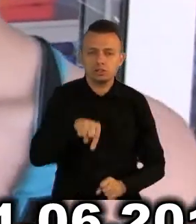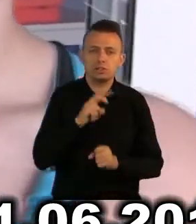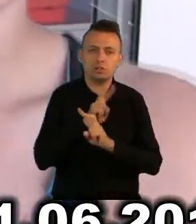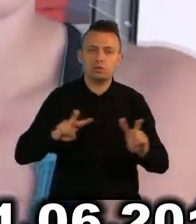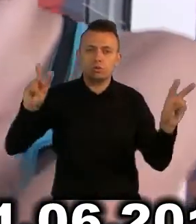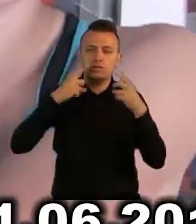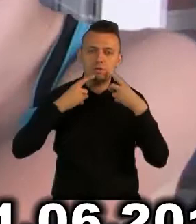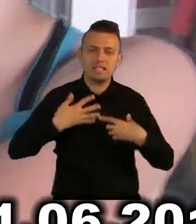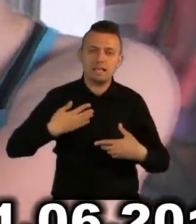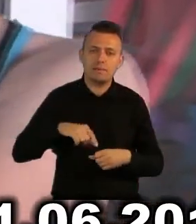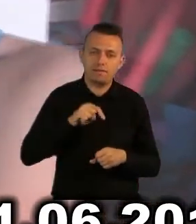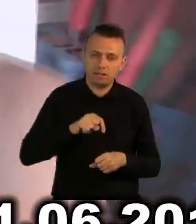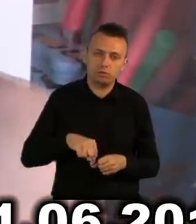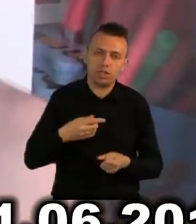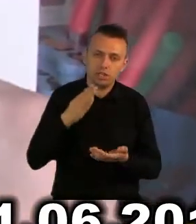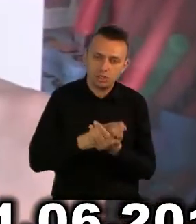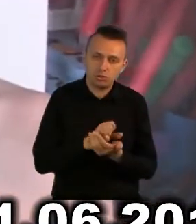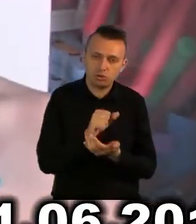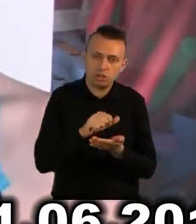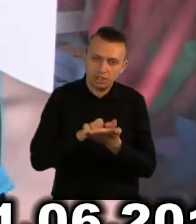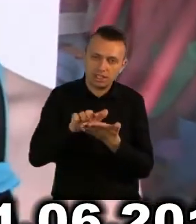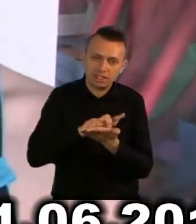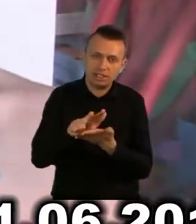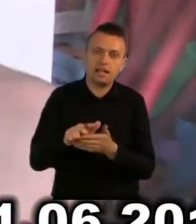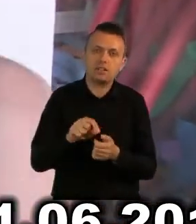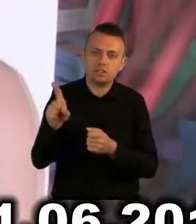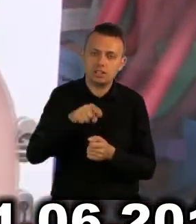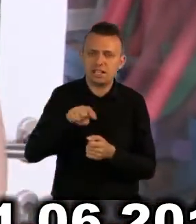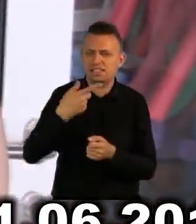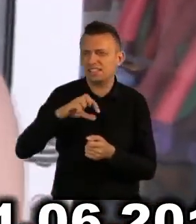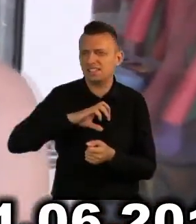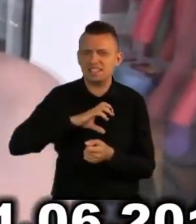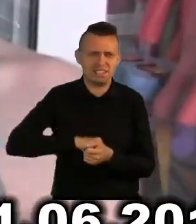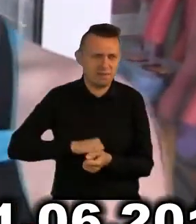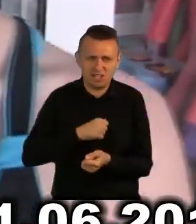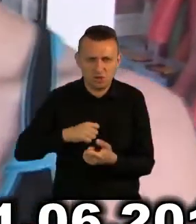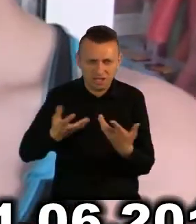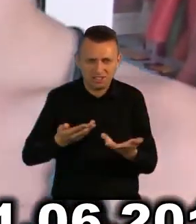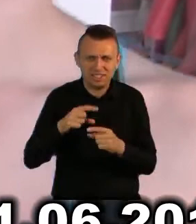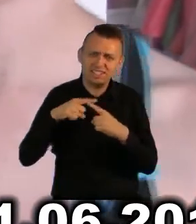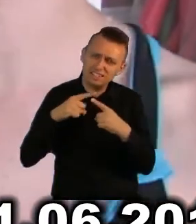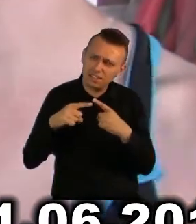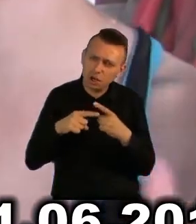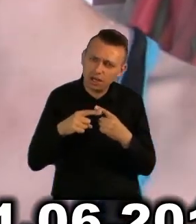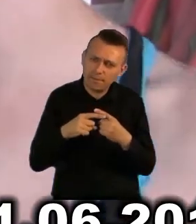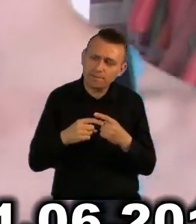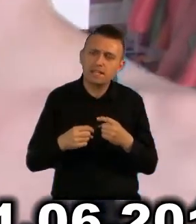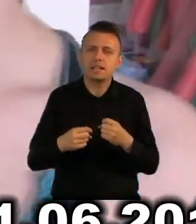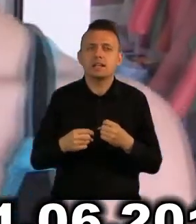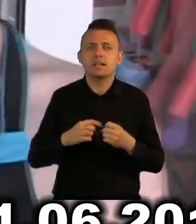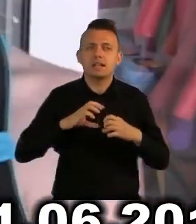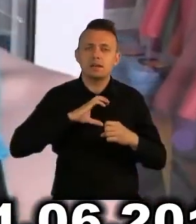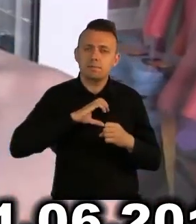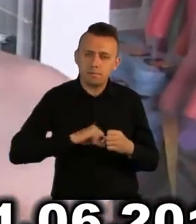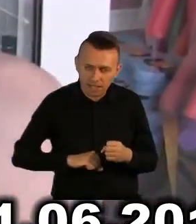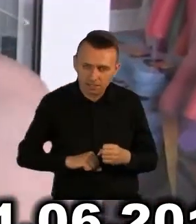Uczestniczyłaś w tej zabawie tutaj? Tak. No już kilkanaście razy. O, nie zmęczyłaś się? Trochę. Męczą się najbardziej ręce, bo